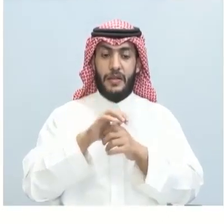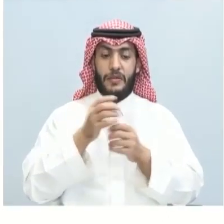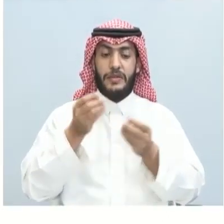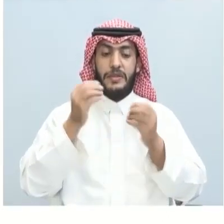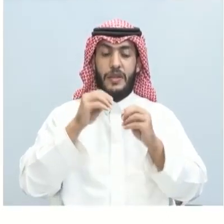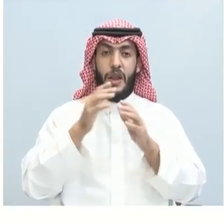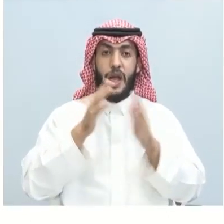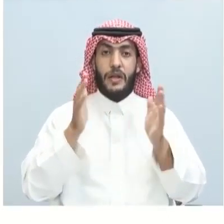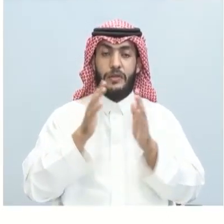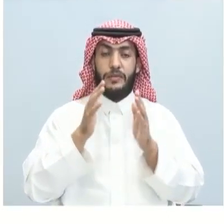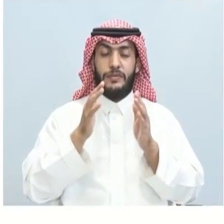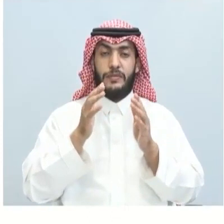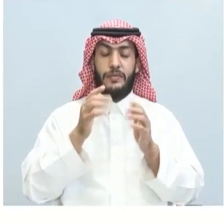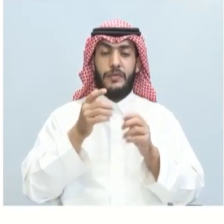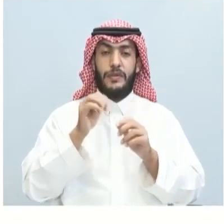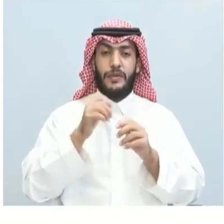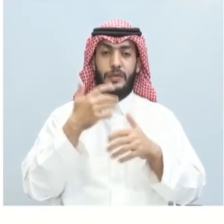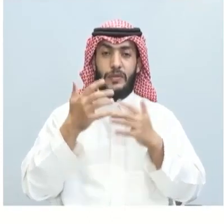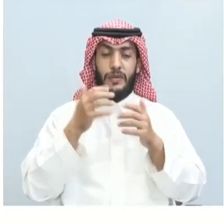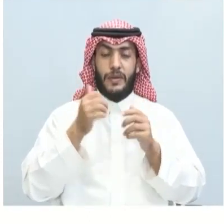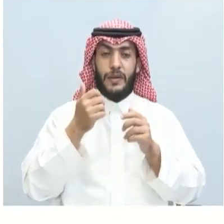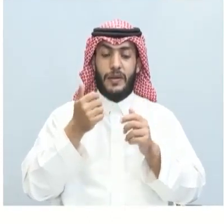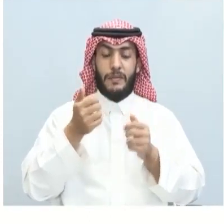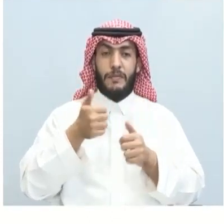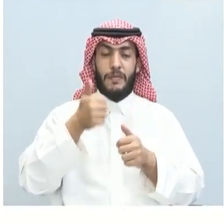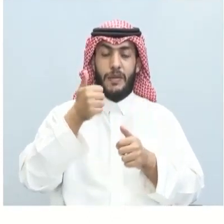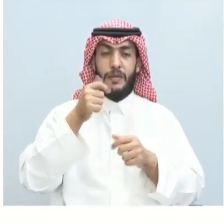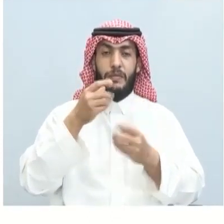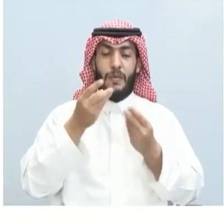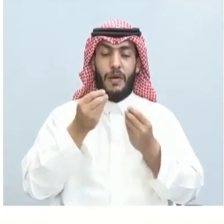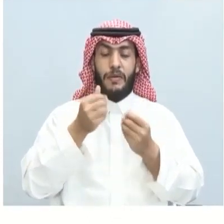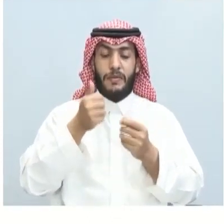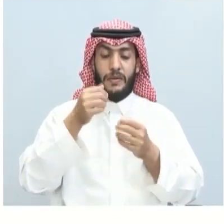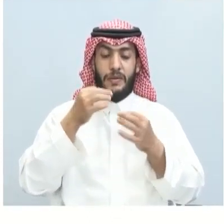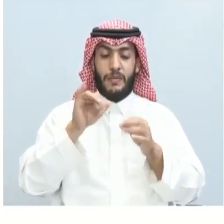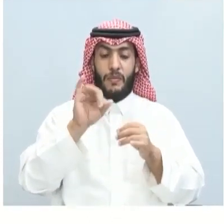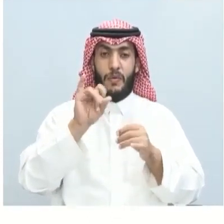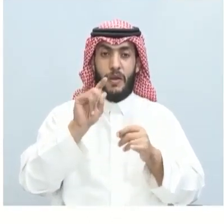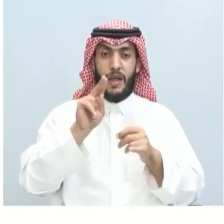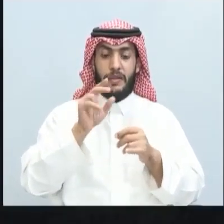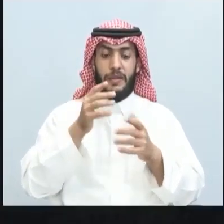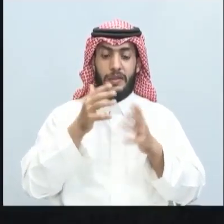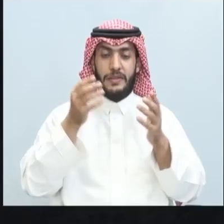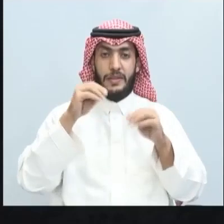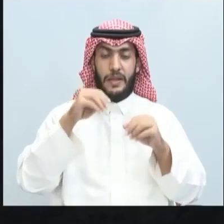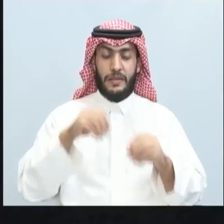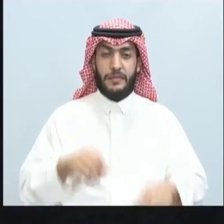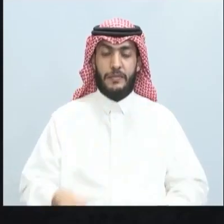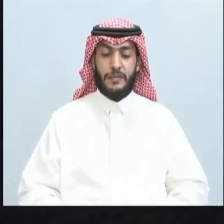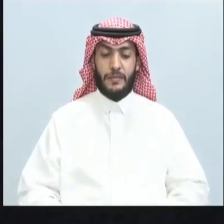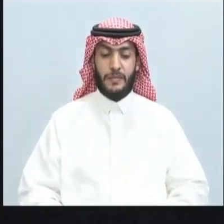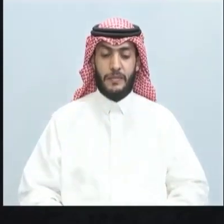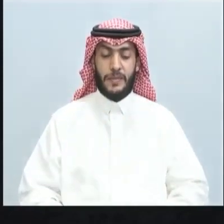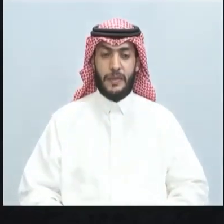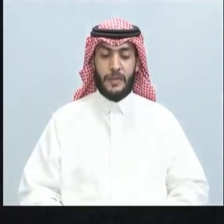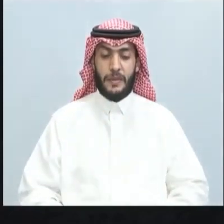وزياده الحجم يتجه التفاعل نحو انتاج المواد التي عدد مولاتها اكثر بالنسبه